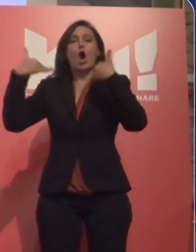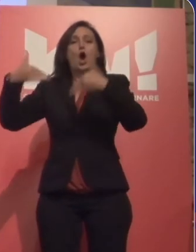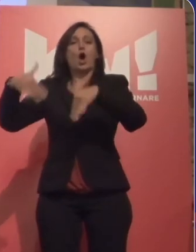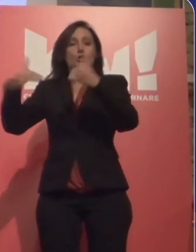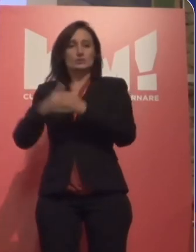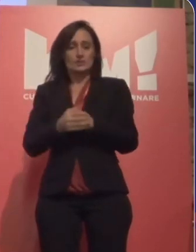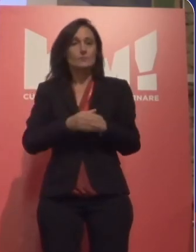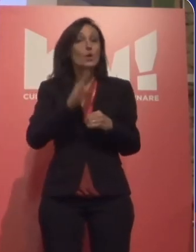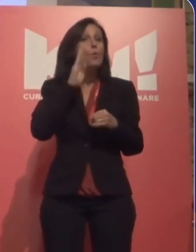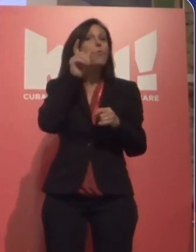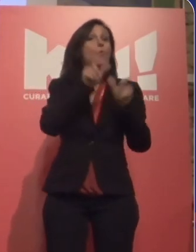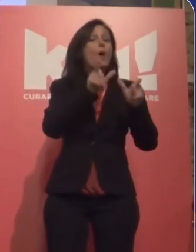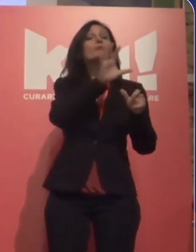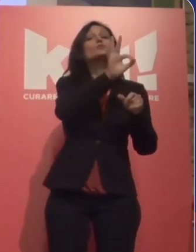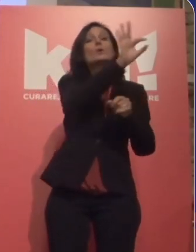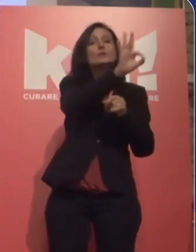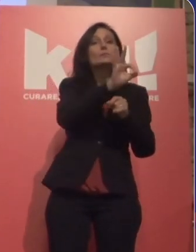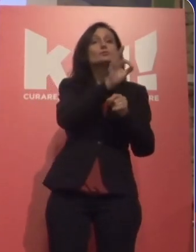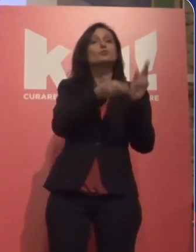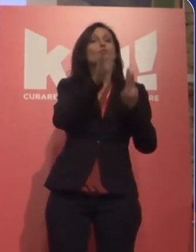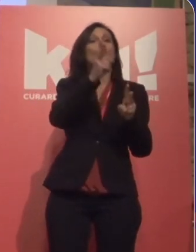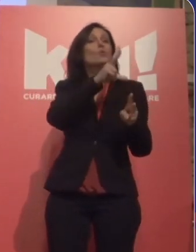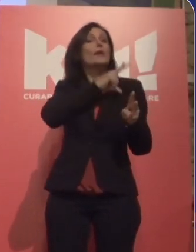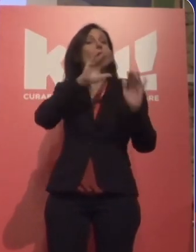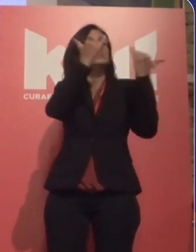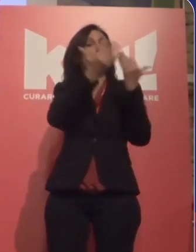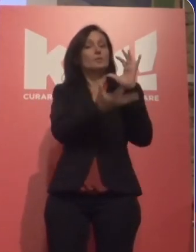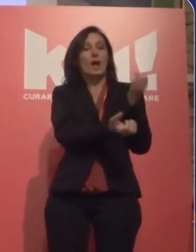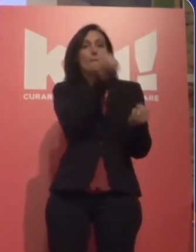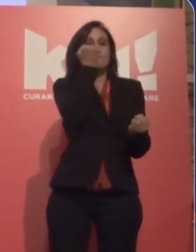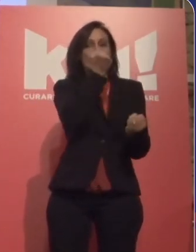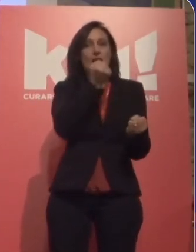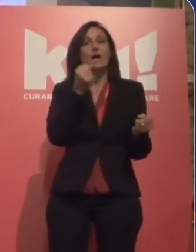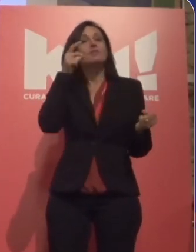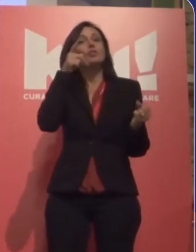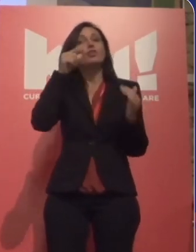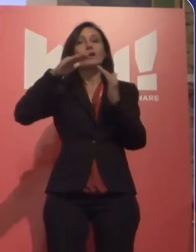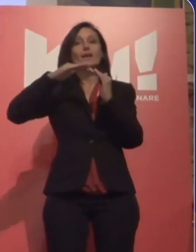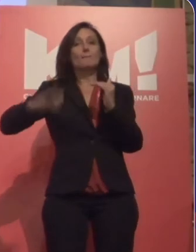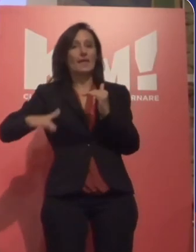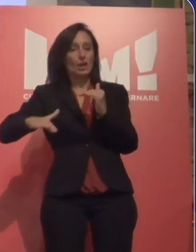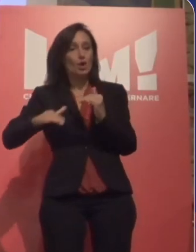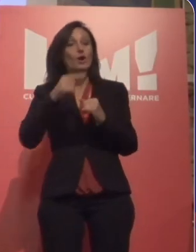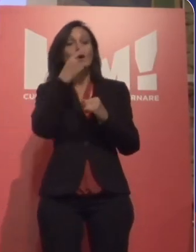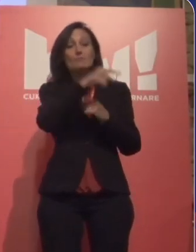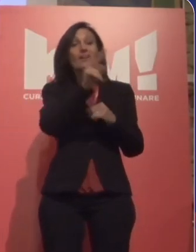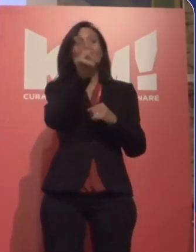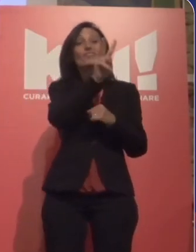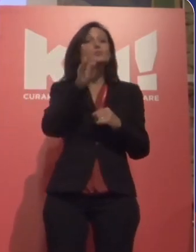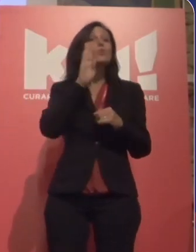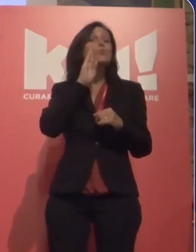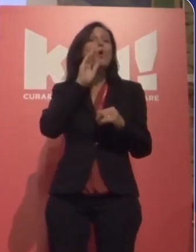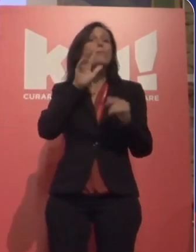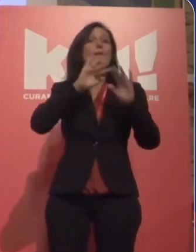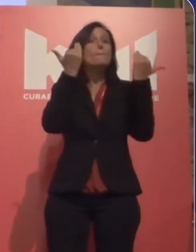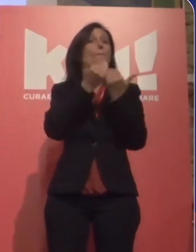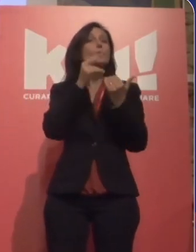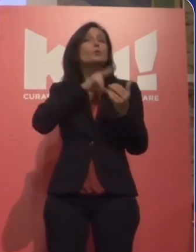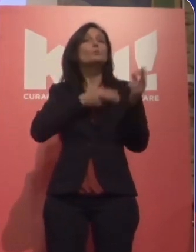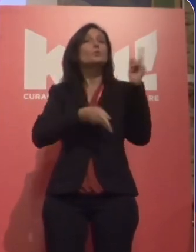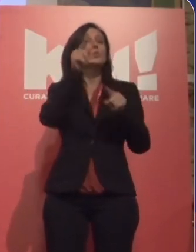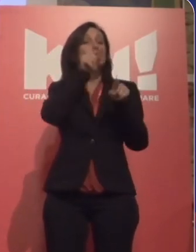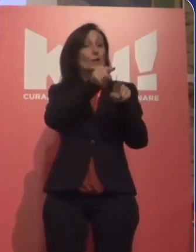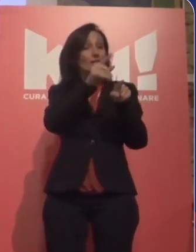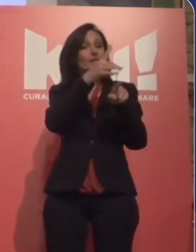in più della ricchezza mondiale rispetto alle donne e 22 uomini più ricchi del pianeta hanno più la ricchezza di